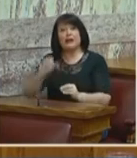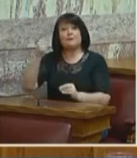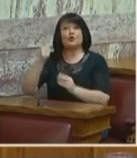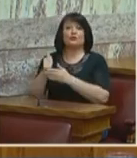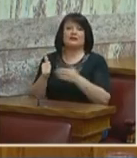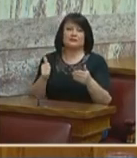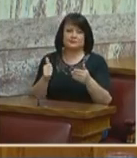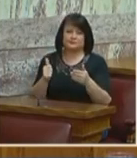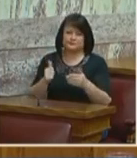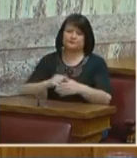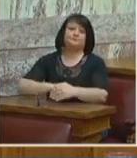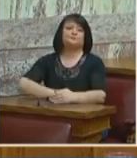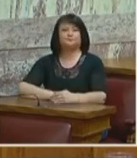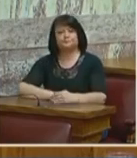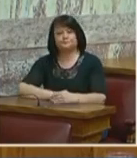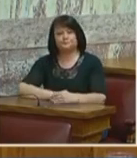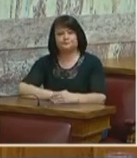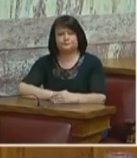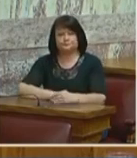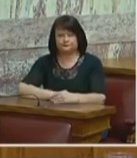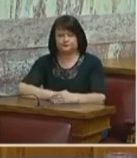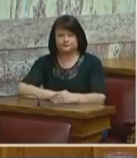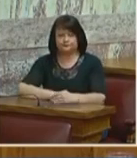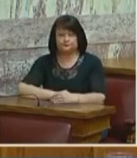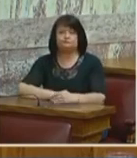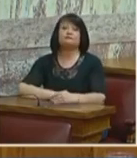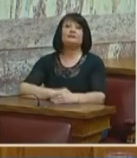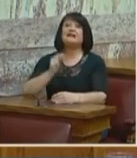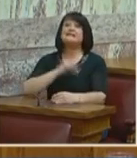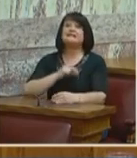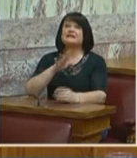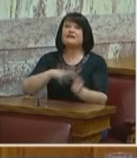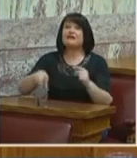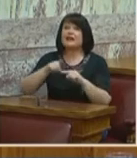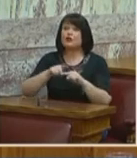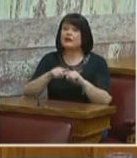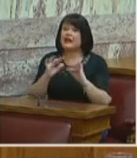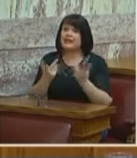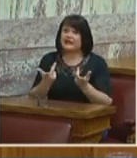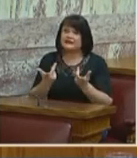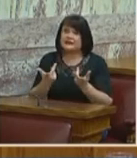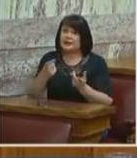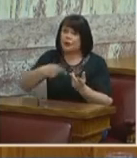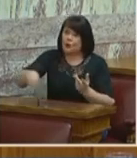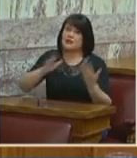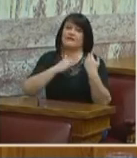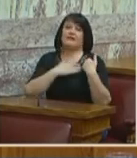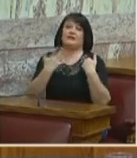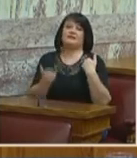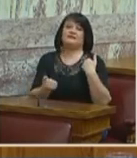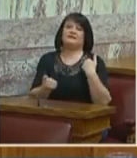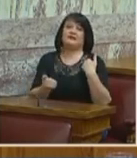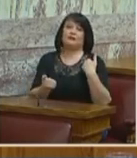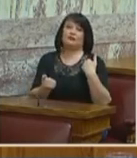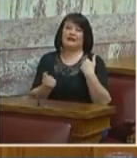όλοι γνωρίζουμε ποιο είναι το πραγματικό συμφέρον του τόπου και ουδής εξαιρείται ευθυνών. Οι